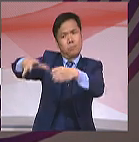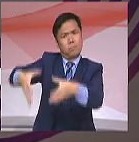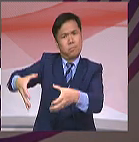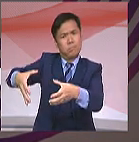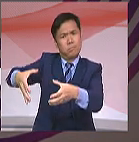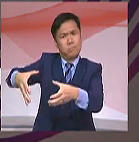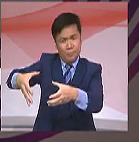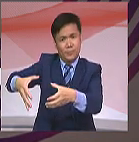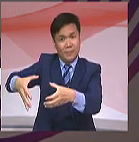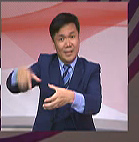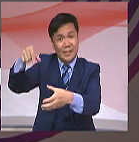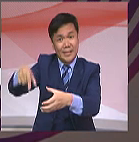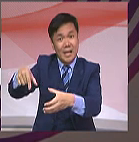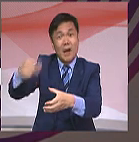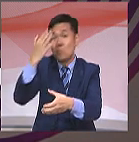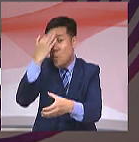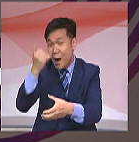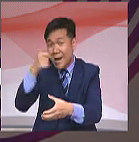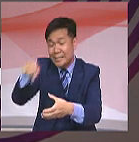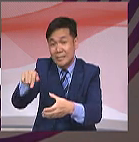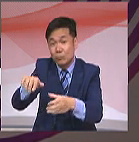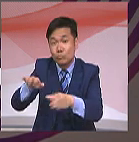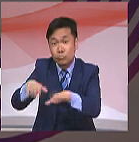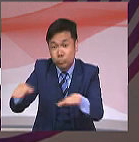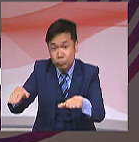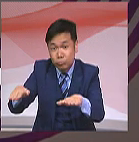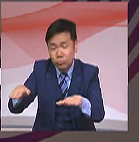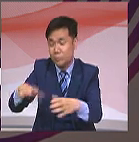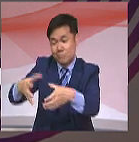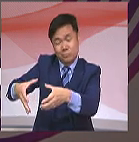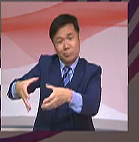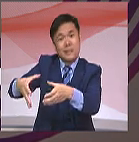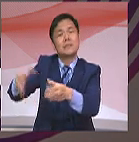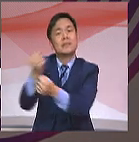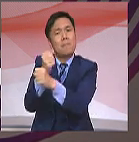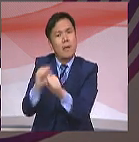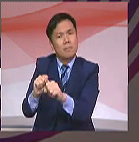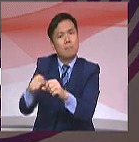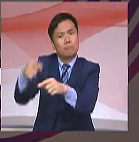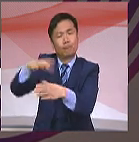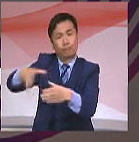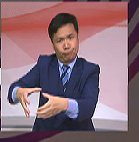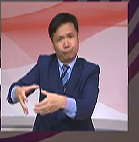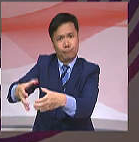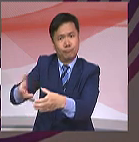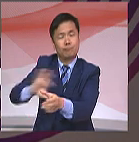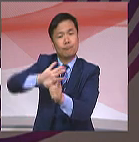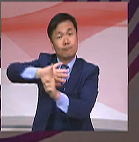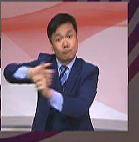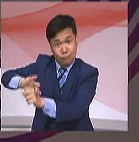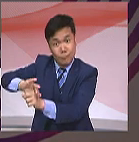yang mana mereka berada di antara mereka meneruskan pendidikan mereka, dan kami mohon supaya